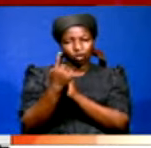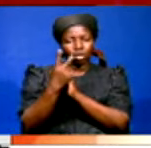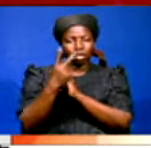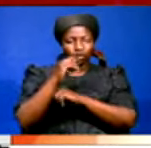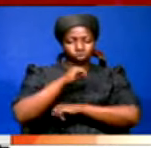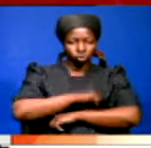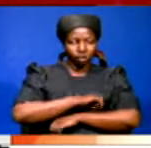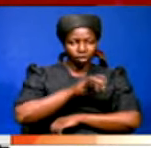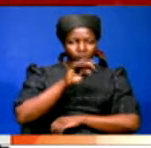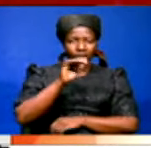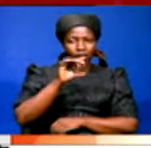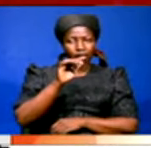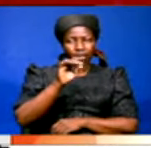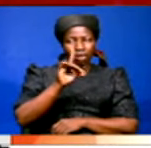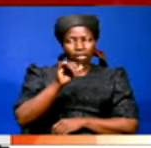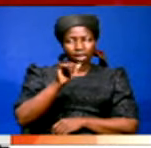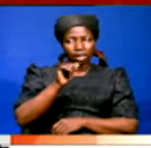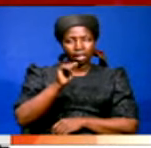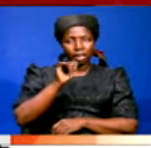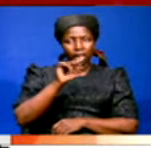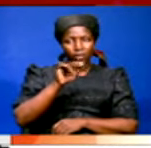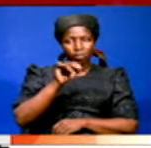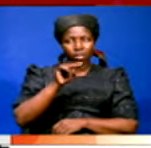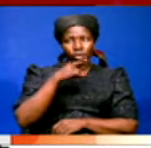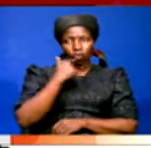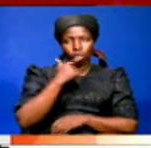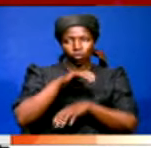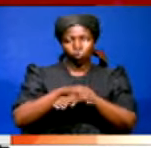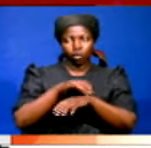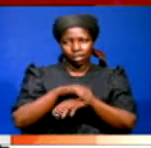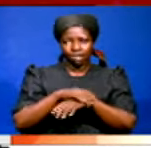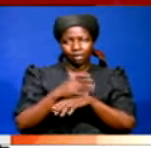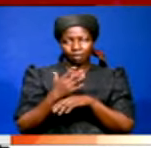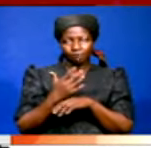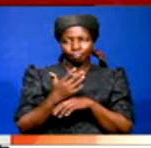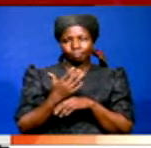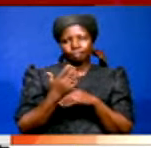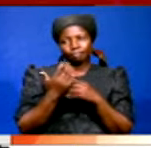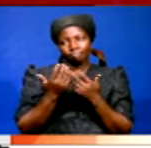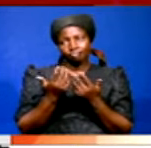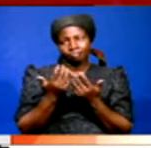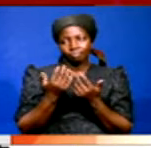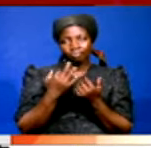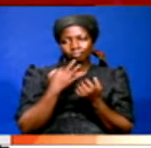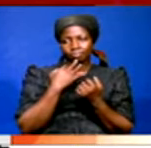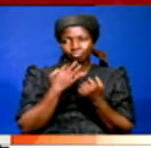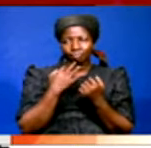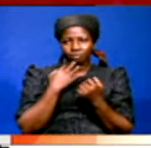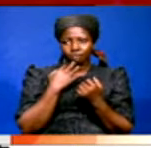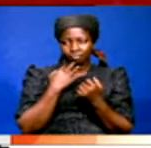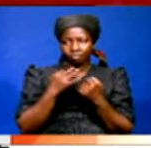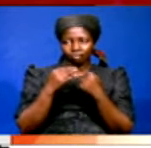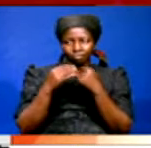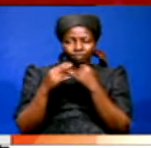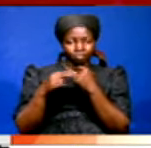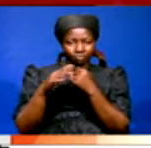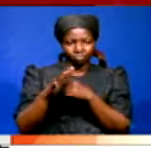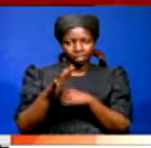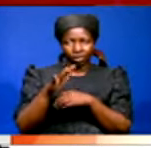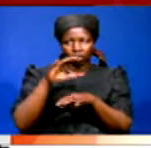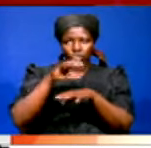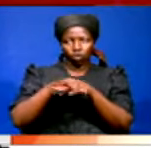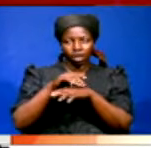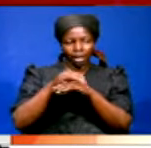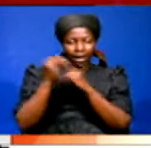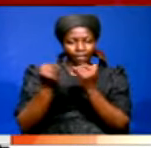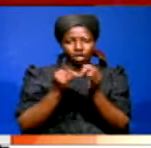alama 365 katika mtihani wa kitaifa wa darasa la nane alipata mwaliko wa kujiunga na shule ya kitaifa, lakini ndoto